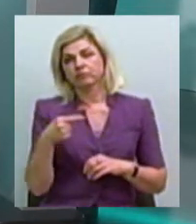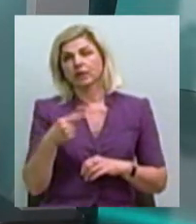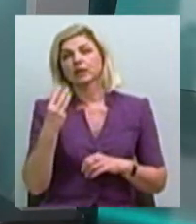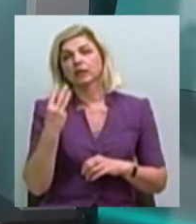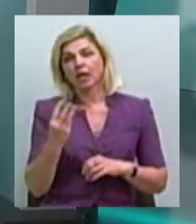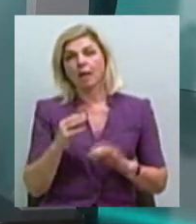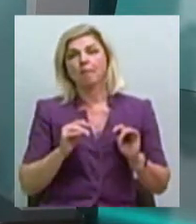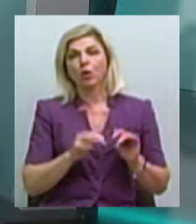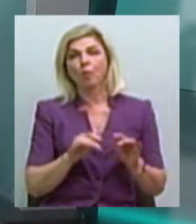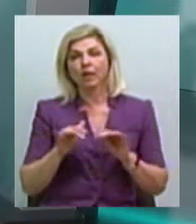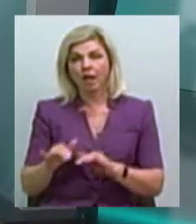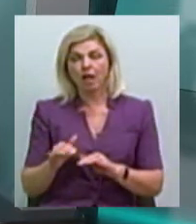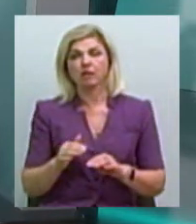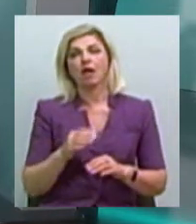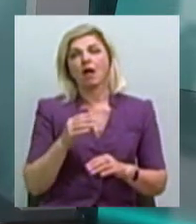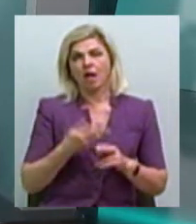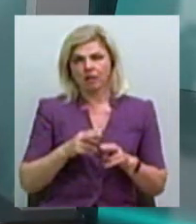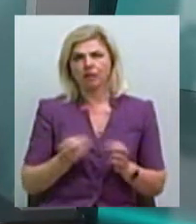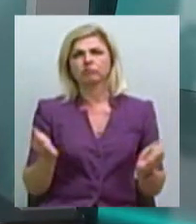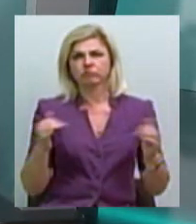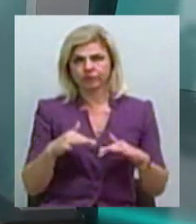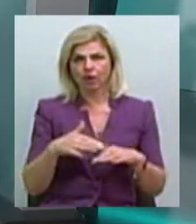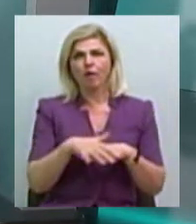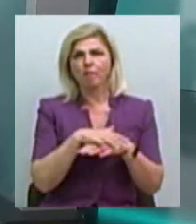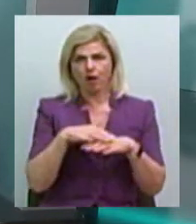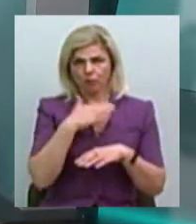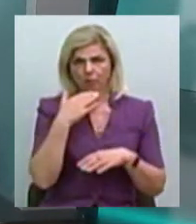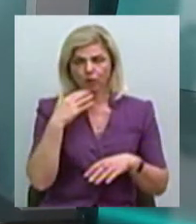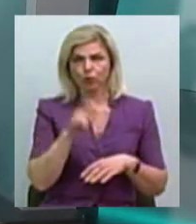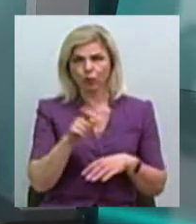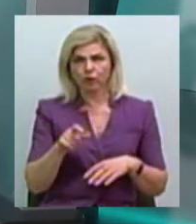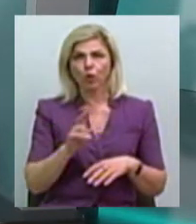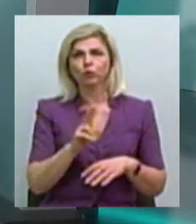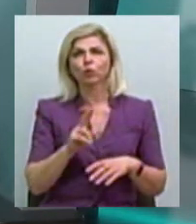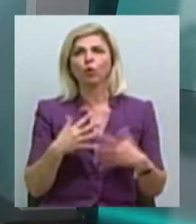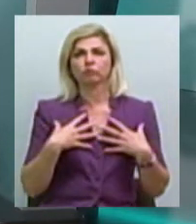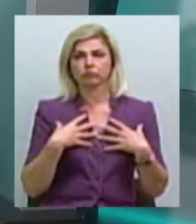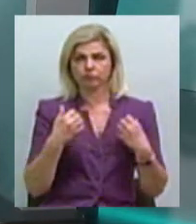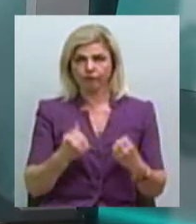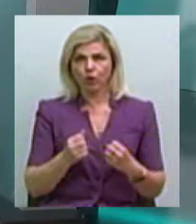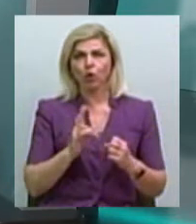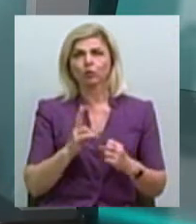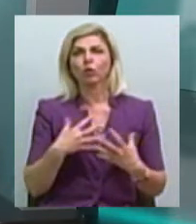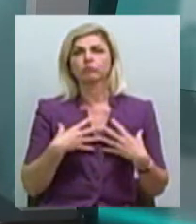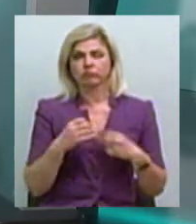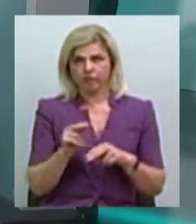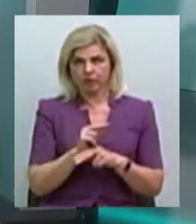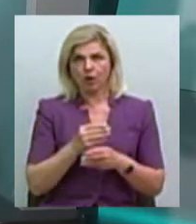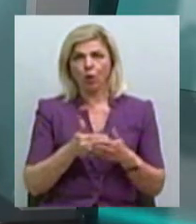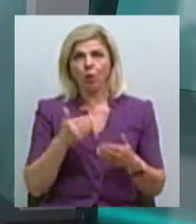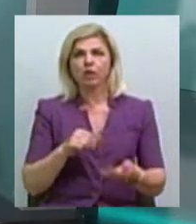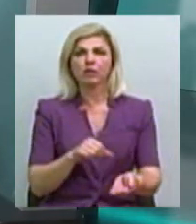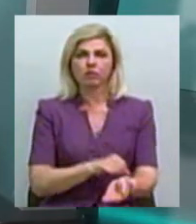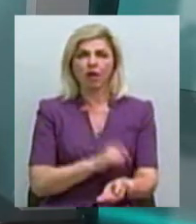которое собирает в себе массу людей, выздоравливающих людей, которые выздоравливают от зависимости, от алкогольной и наркотической